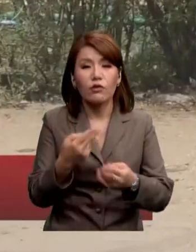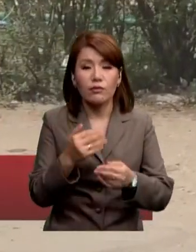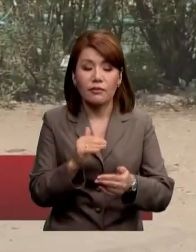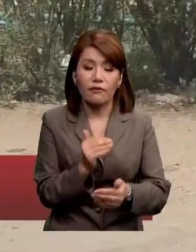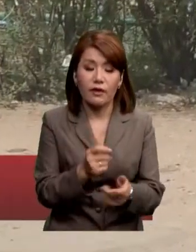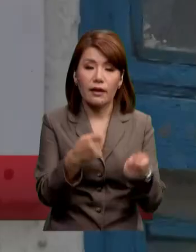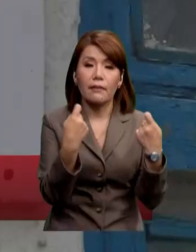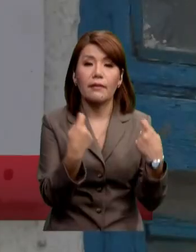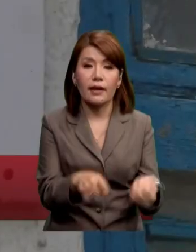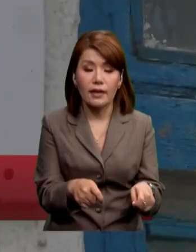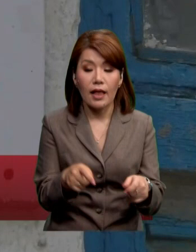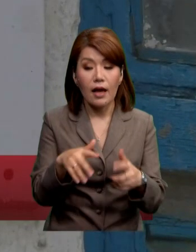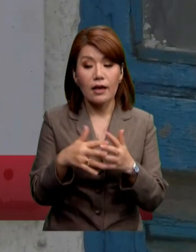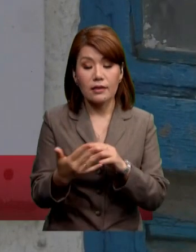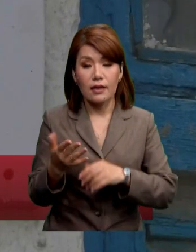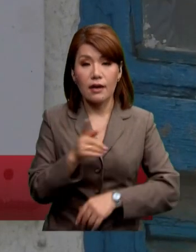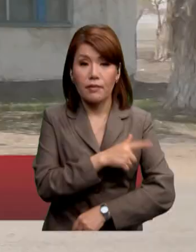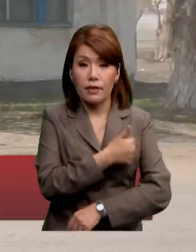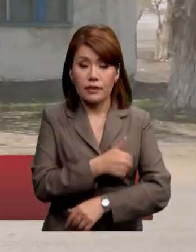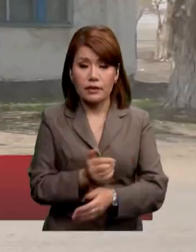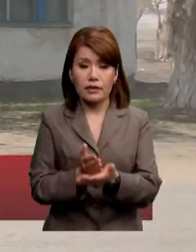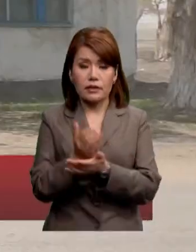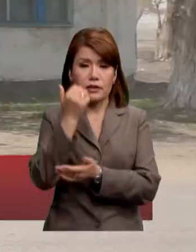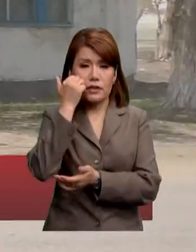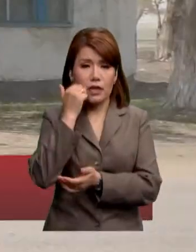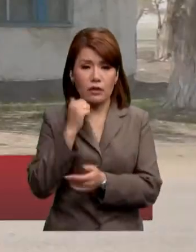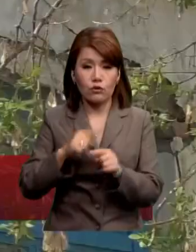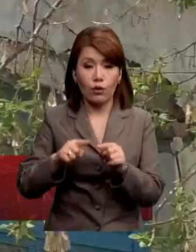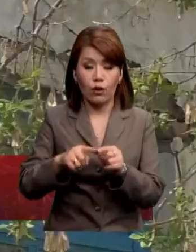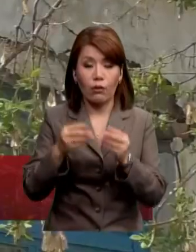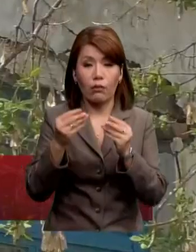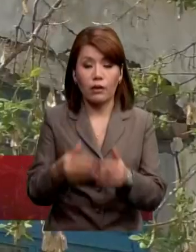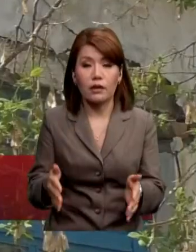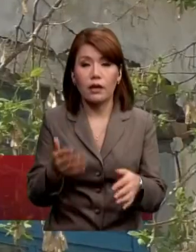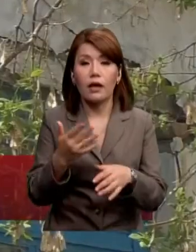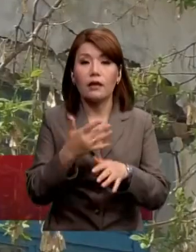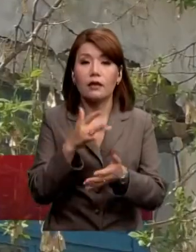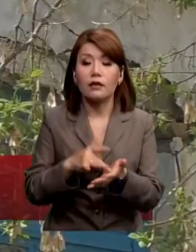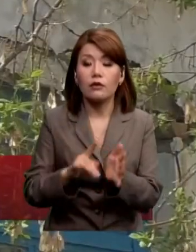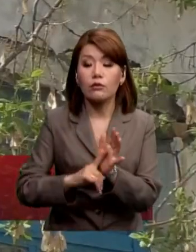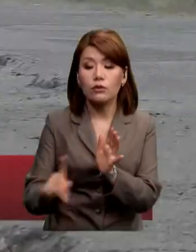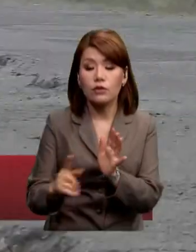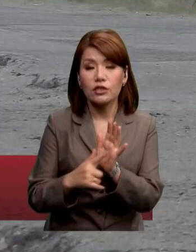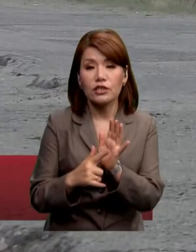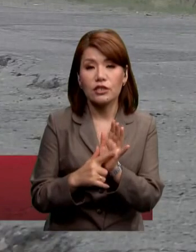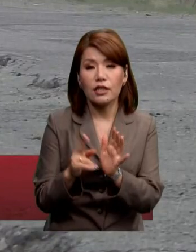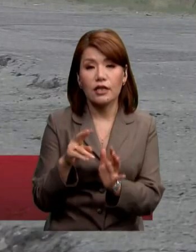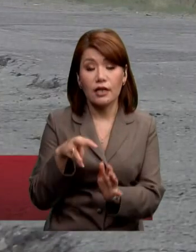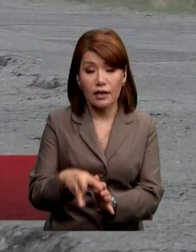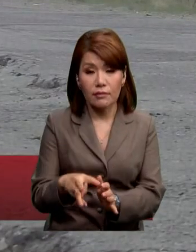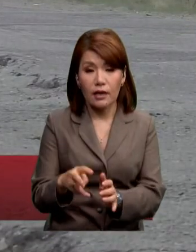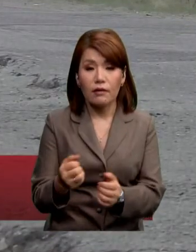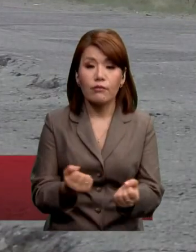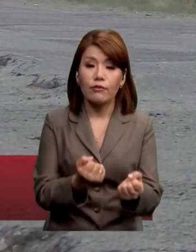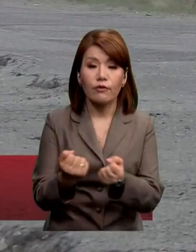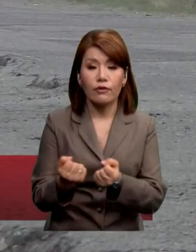жекеменшікке сатылып кеткен. Ауылдық амбулатория болса әбден ескірген, құлауға шақ тұр. Ал Ақсумен арадағы небәрі 7 шақырымдық қана жол көліктің